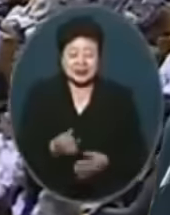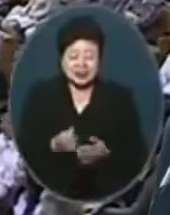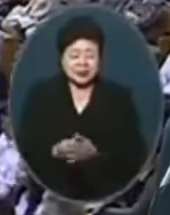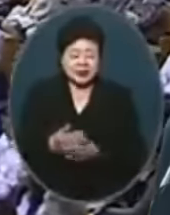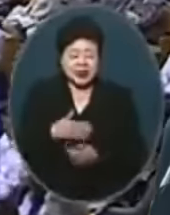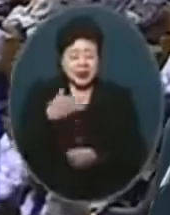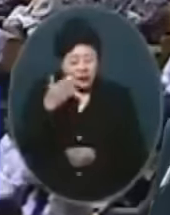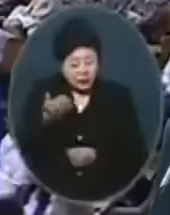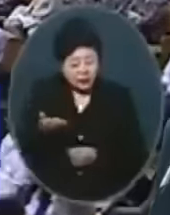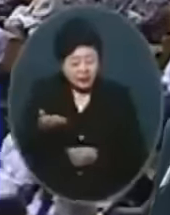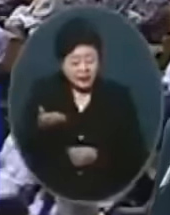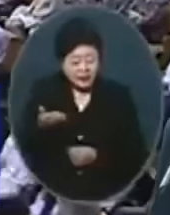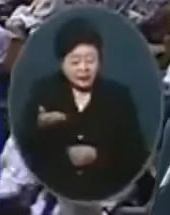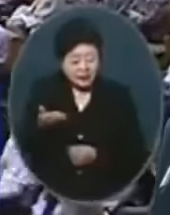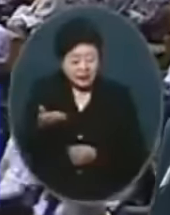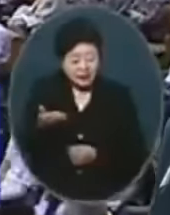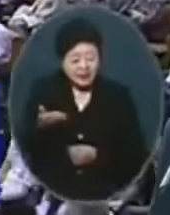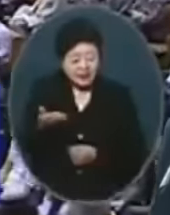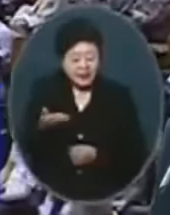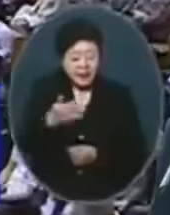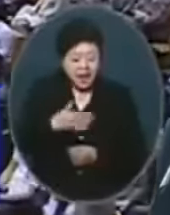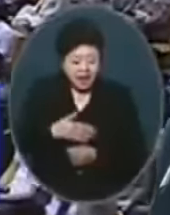그러므로 내가 너희에게